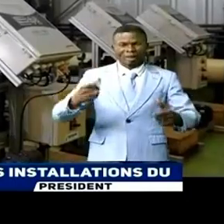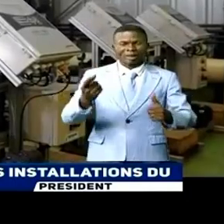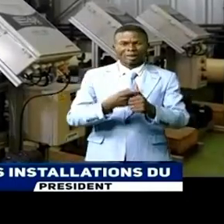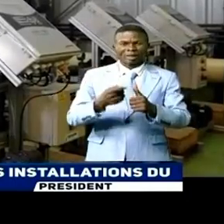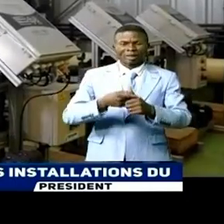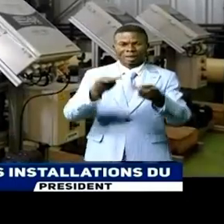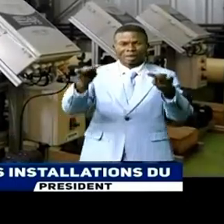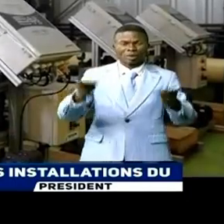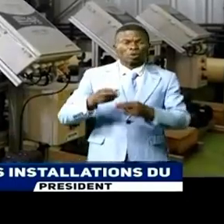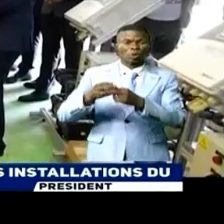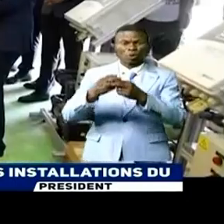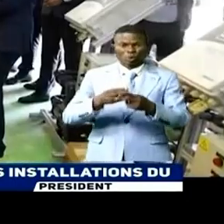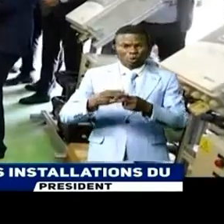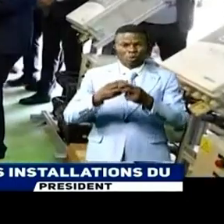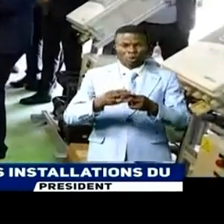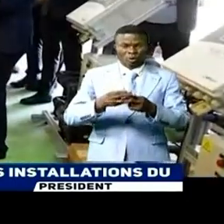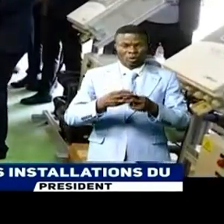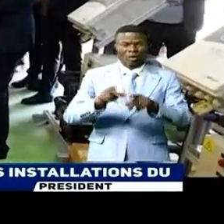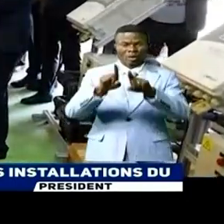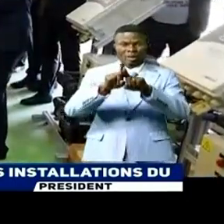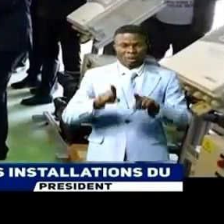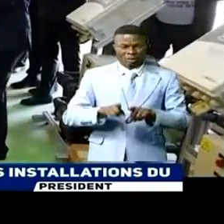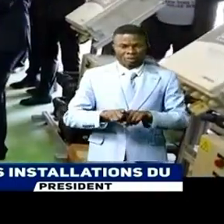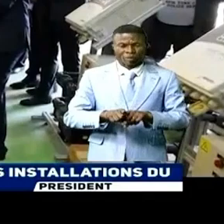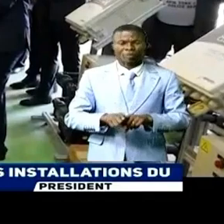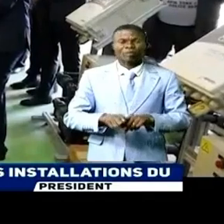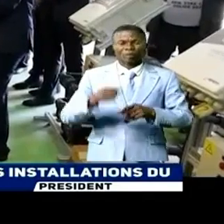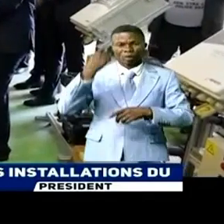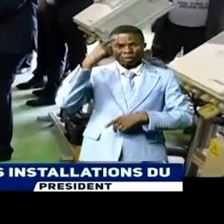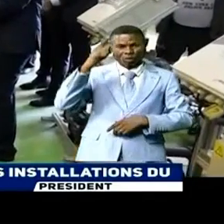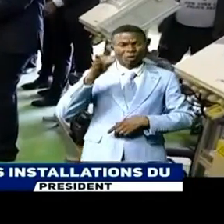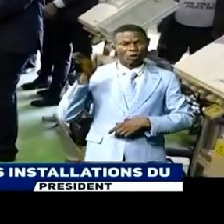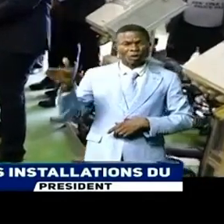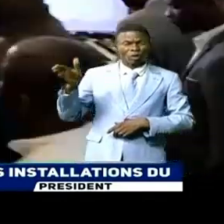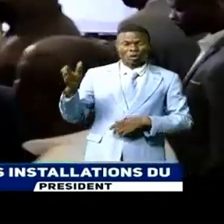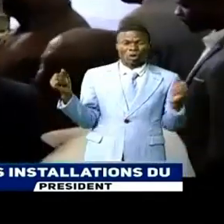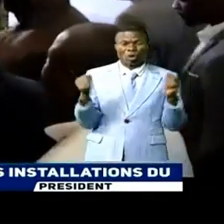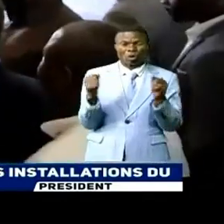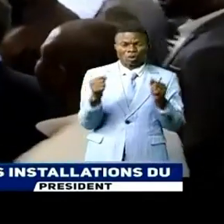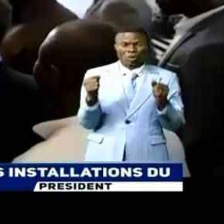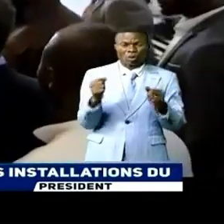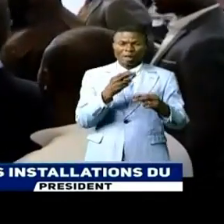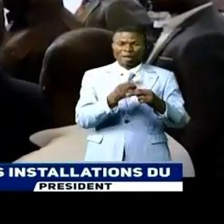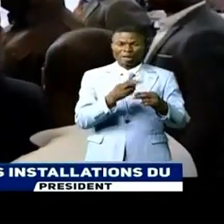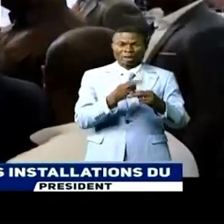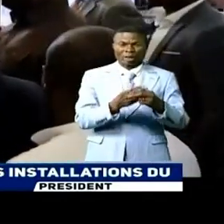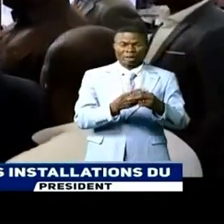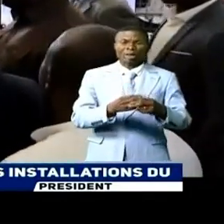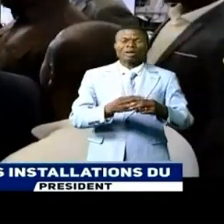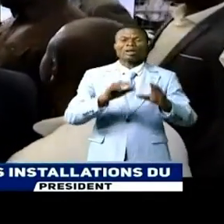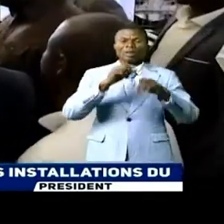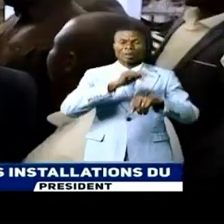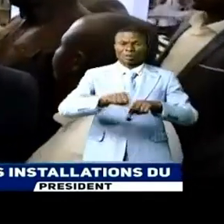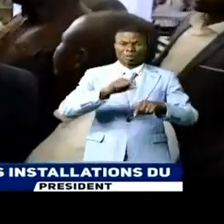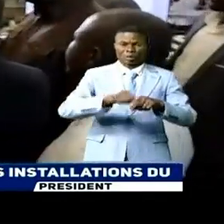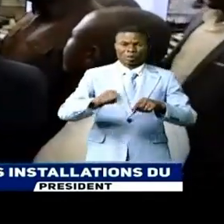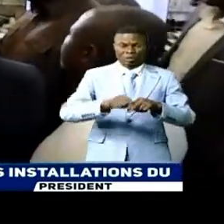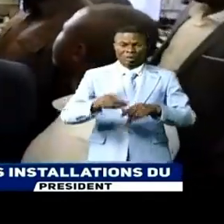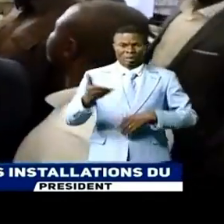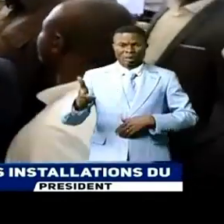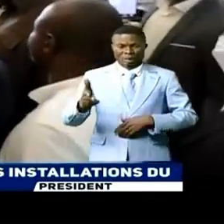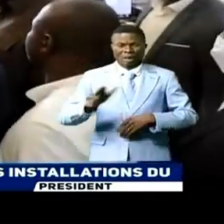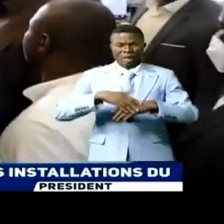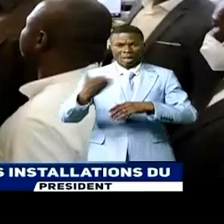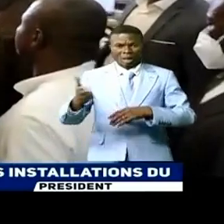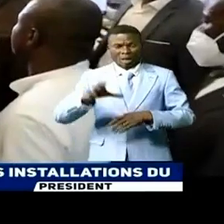salle de contrôle irrigation mais aussi de la chambre froide conçu pour la conservation des espèces après